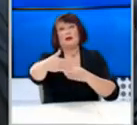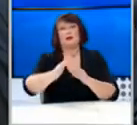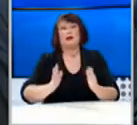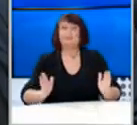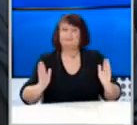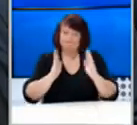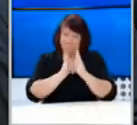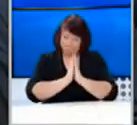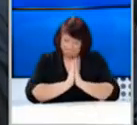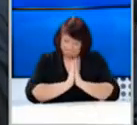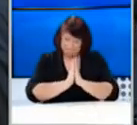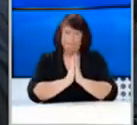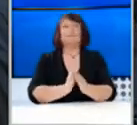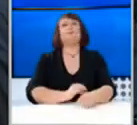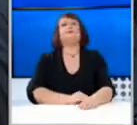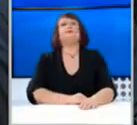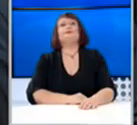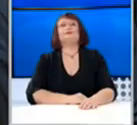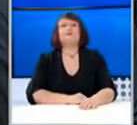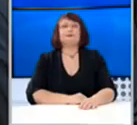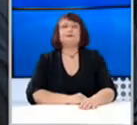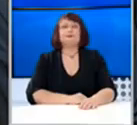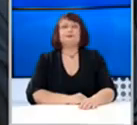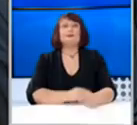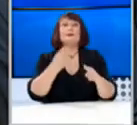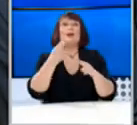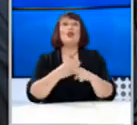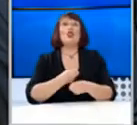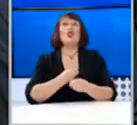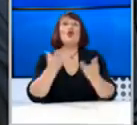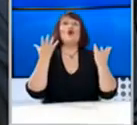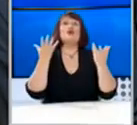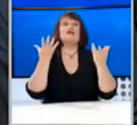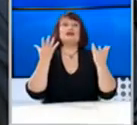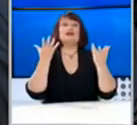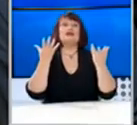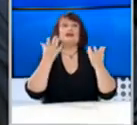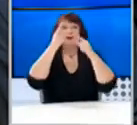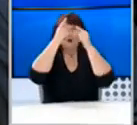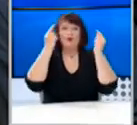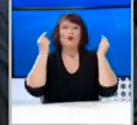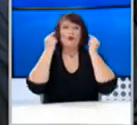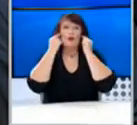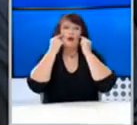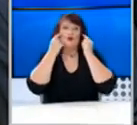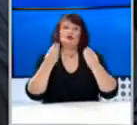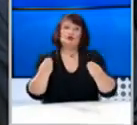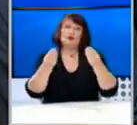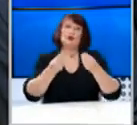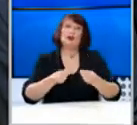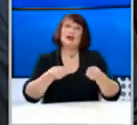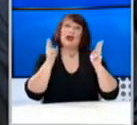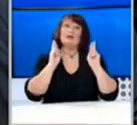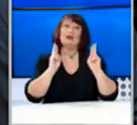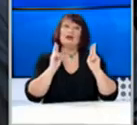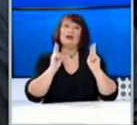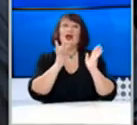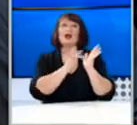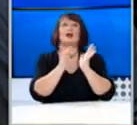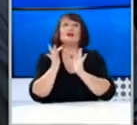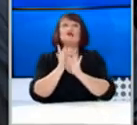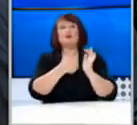αιώνων. Αμήν. Δόξα σύ ο Θεός, η ελπίσιμο δόξα σύ. Χριστός ο αληθινός Θεός